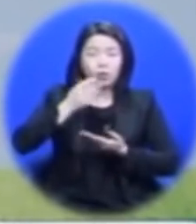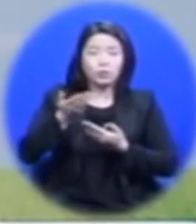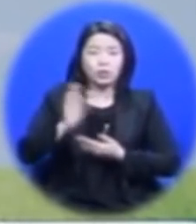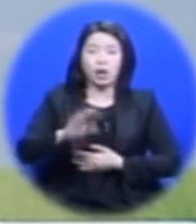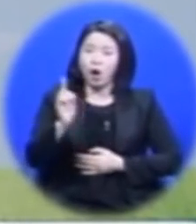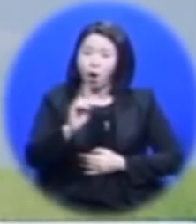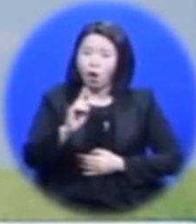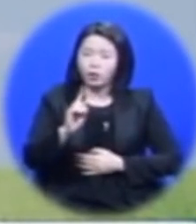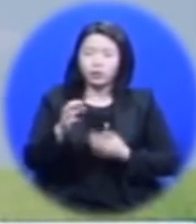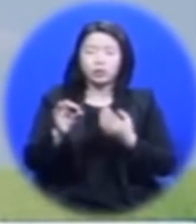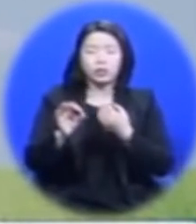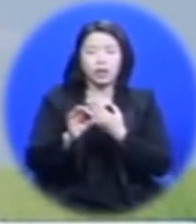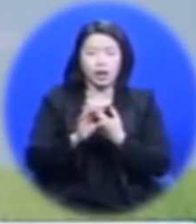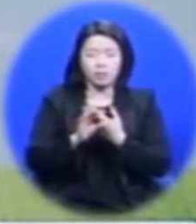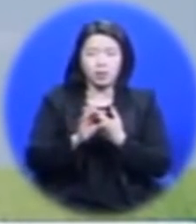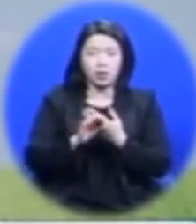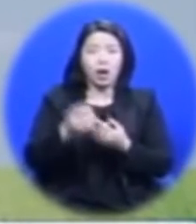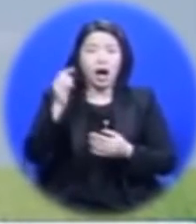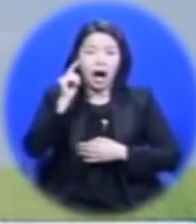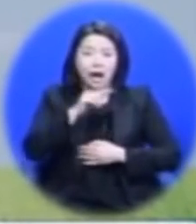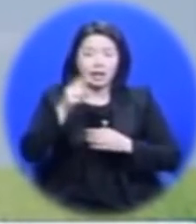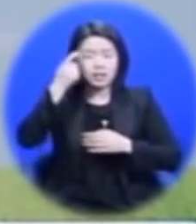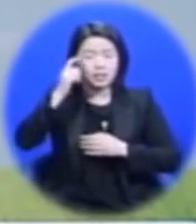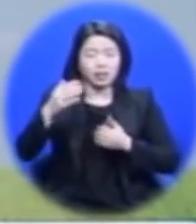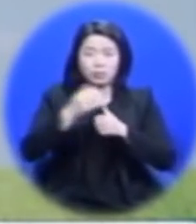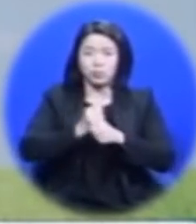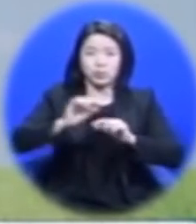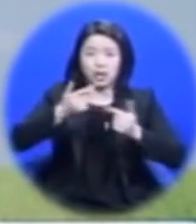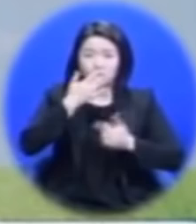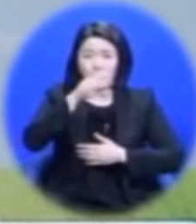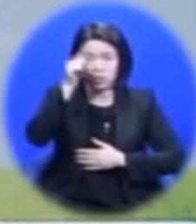해야 악한 생각을 품지 않을 수 있죠?